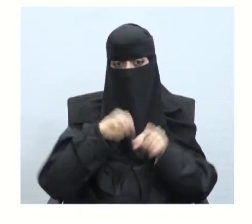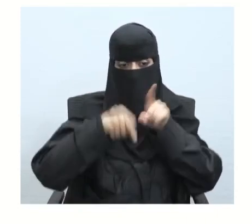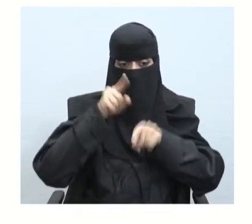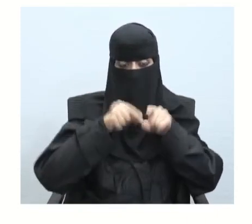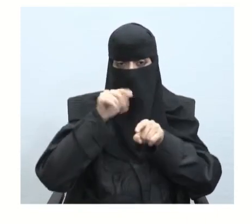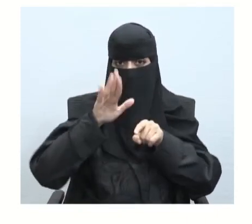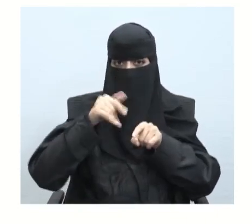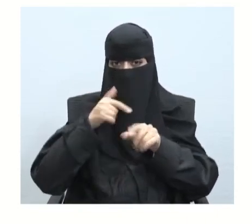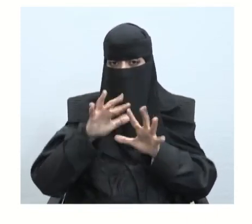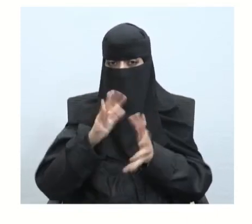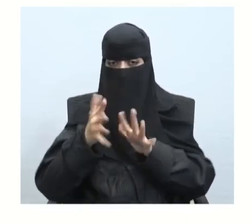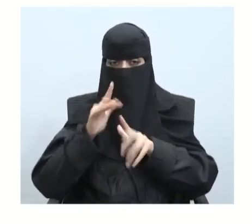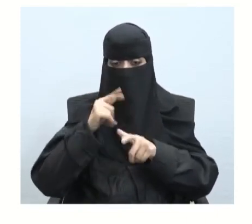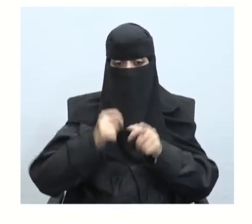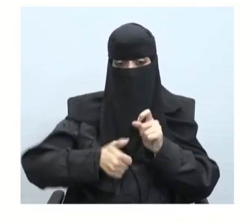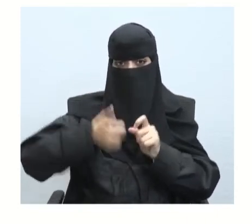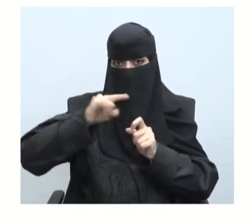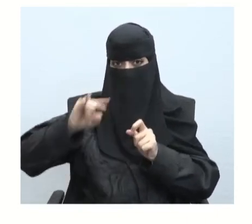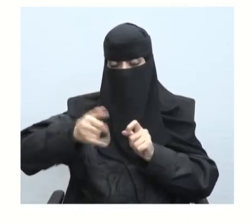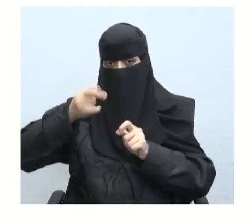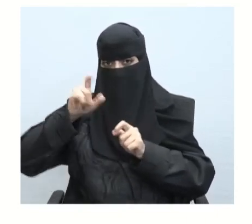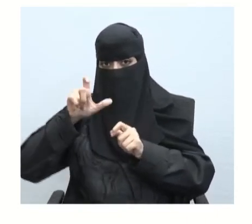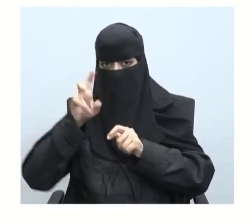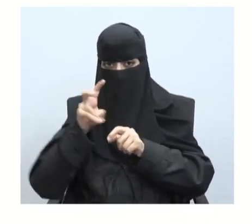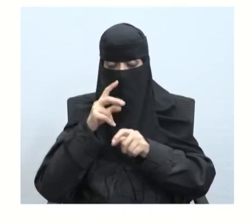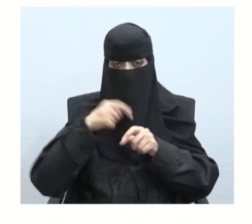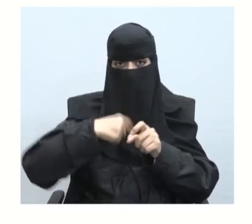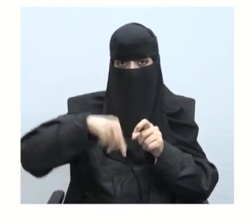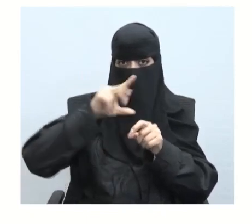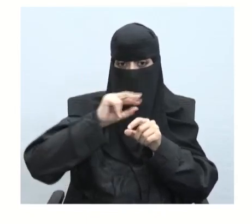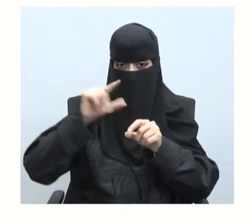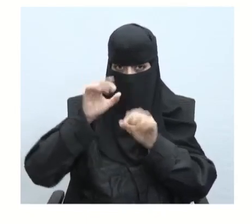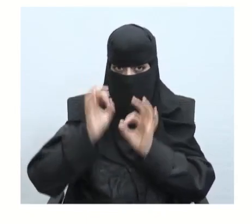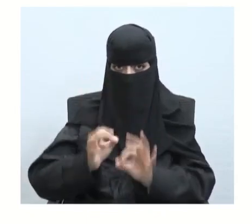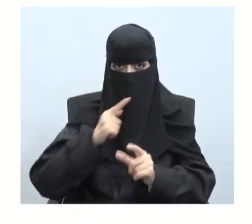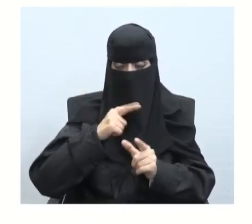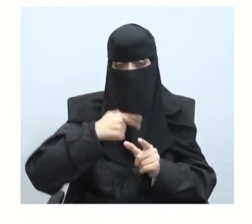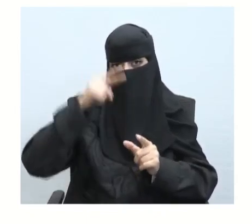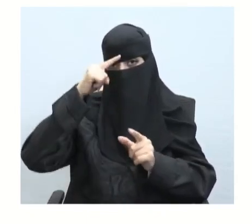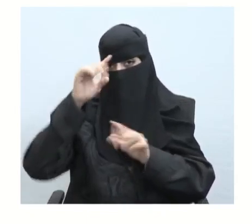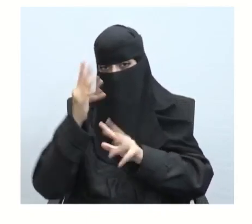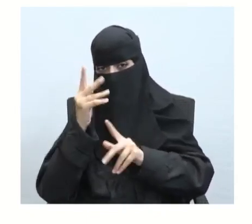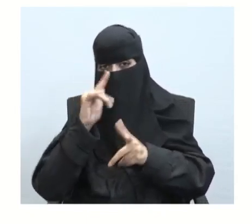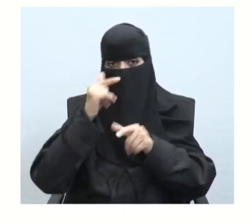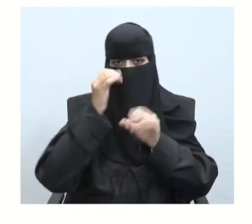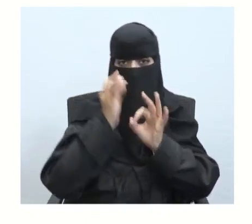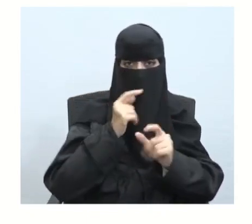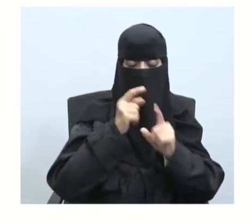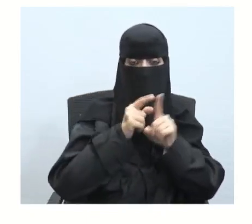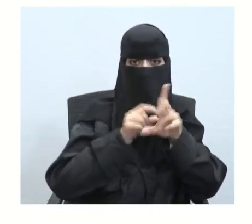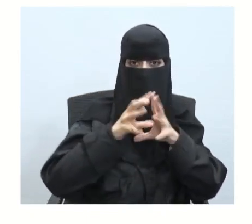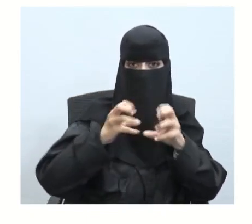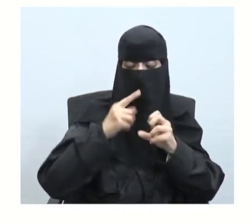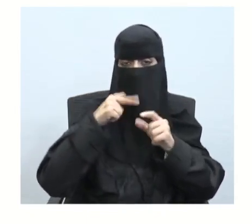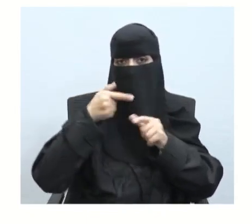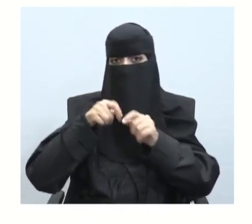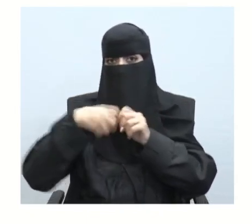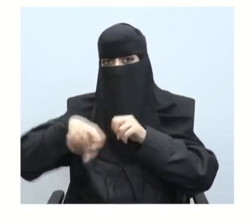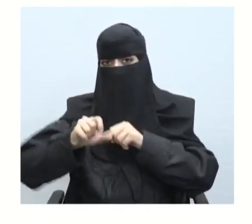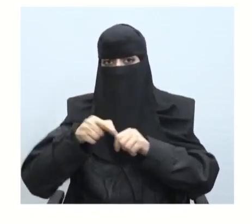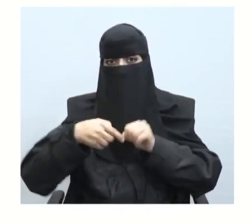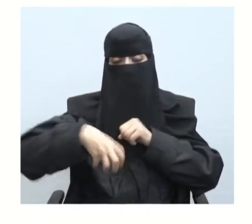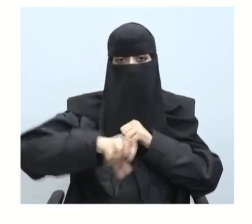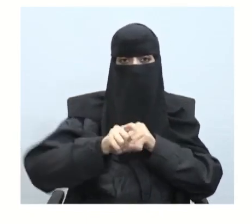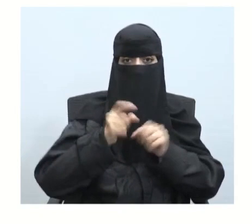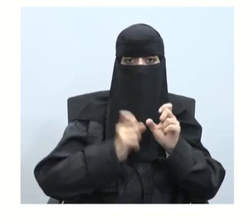مقارنه فيما بين الاله المثاليه والاله الحقيقيه من حيث التعريف والصيغه والنوع